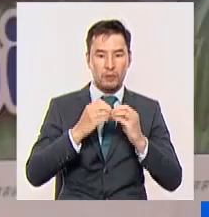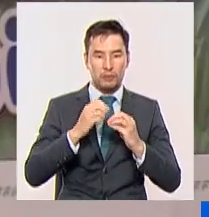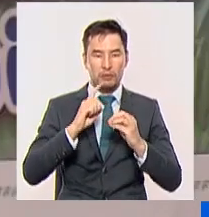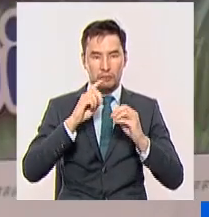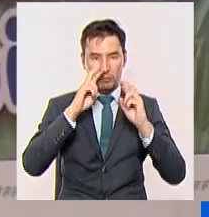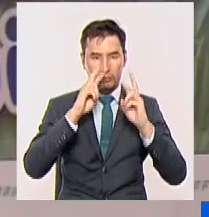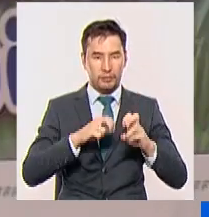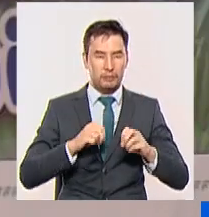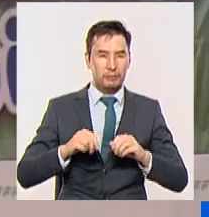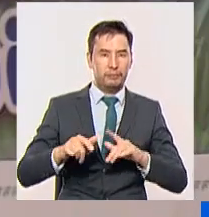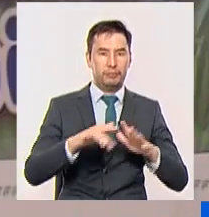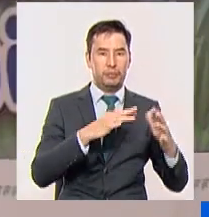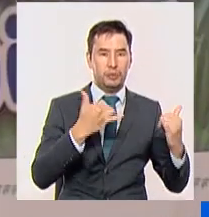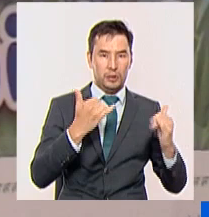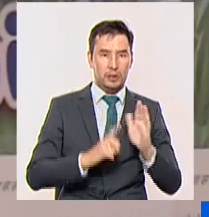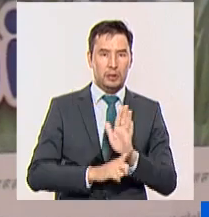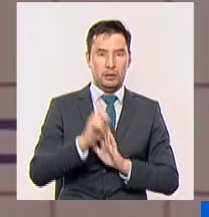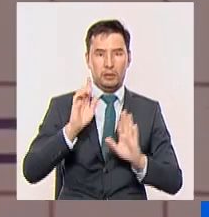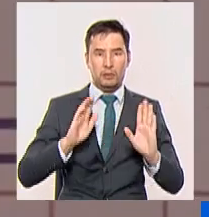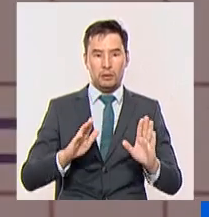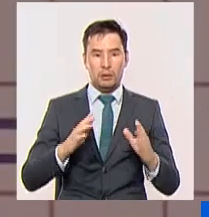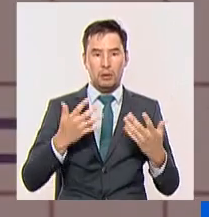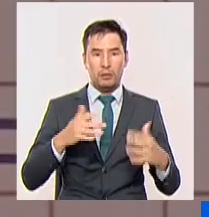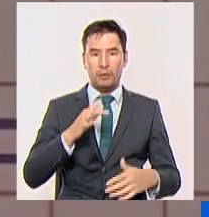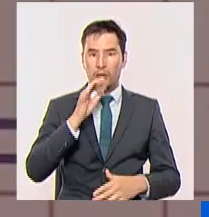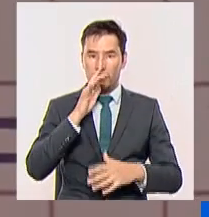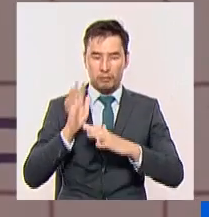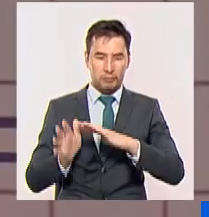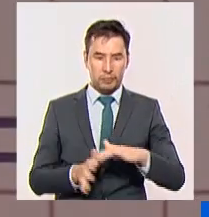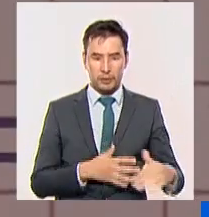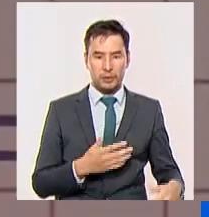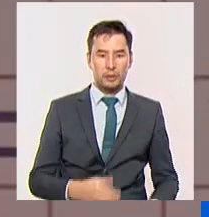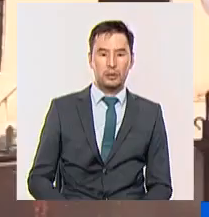қылмыстық іс сотқа енді түскенін айтып, әліптің артын бағу керек дейді.